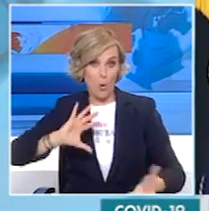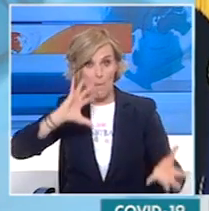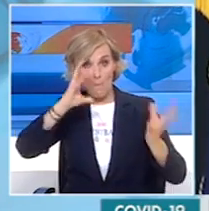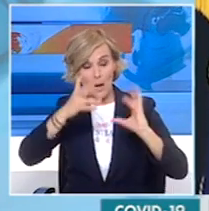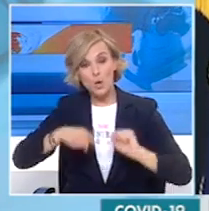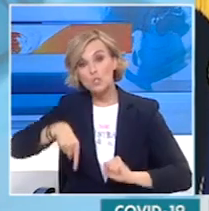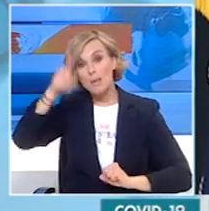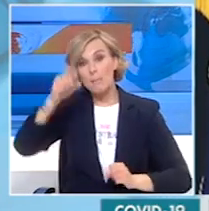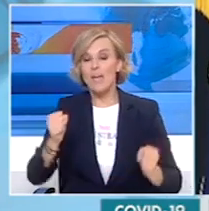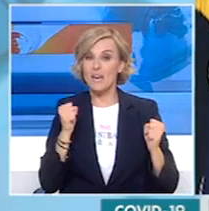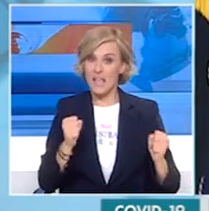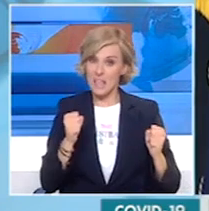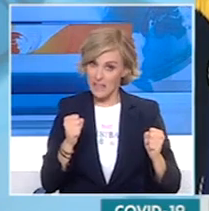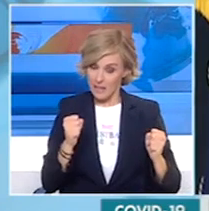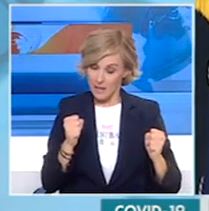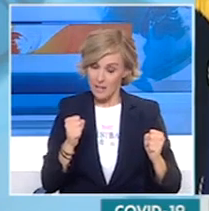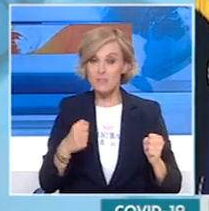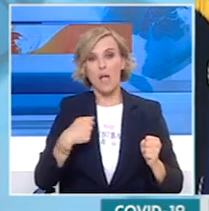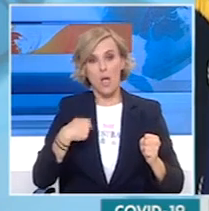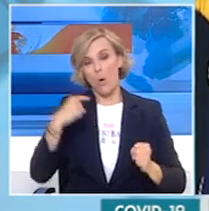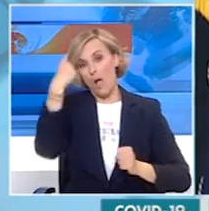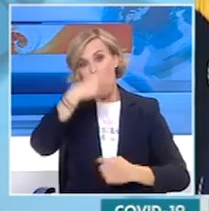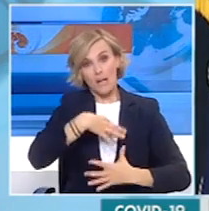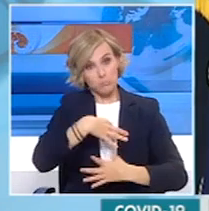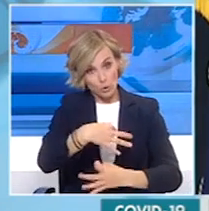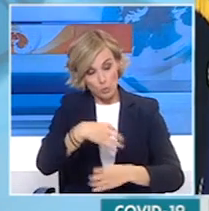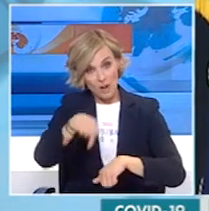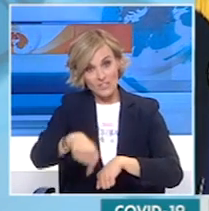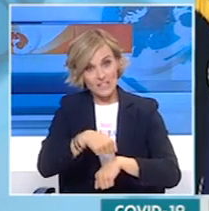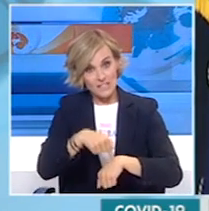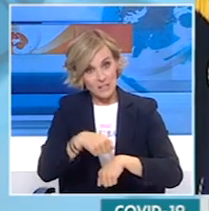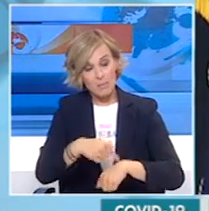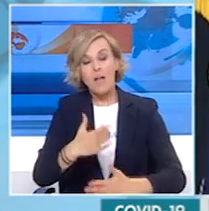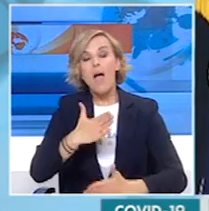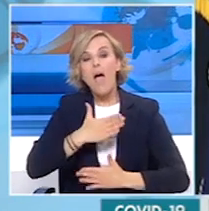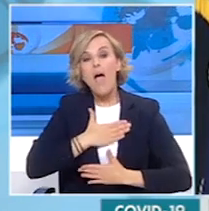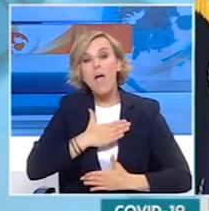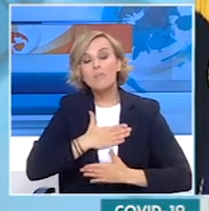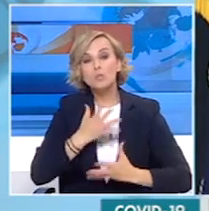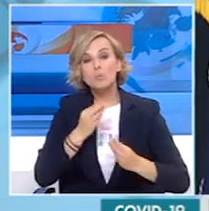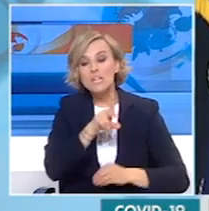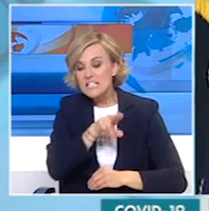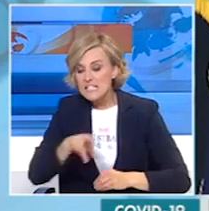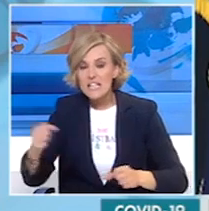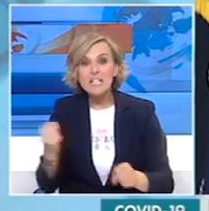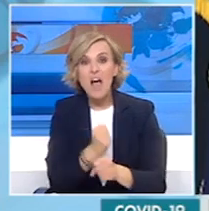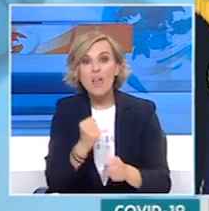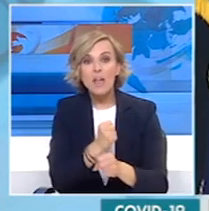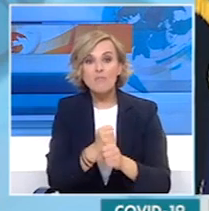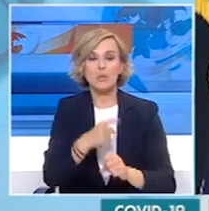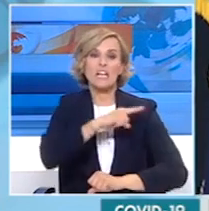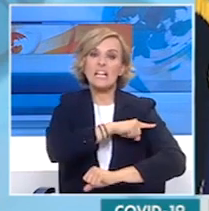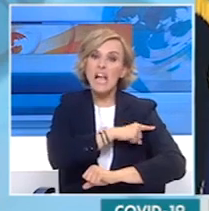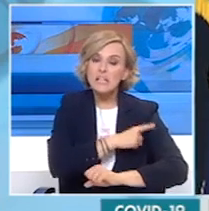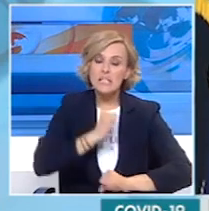εκ μέρους όλων αυτών που είμαστε επιχειρησιακά στην πρώτη γραμμή της μάχης την ευγνωμοσύνη μας σε αυτούς τους συναδέρφους της πρώτης γραμμής που